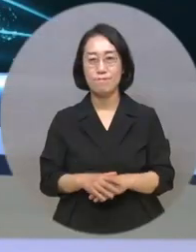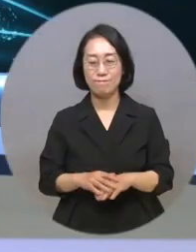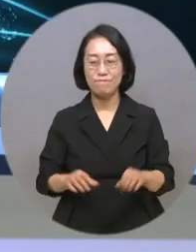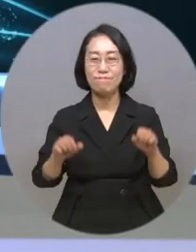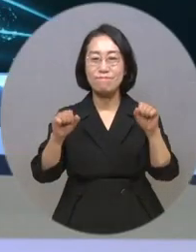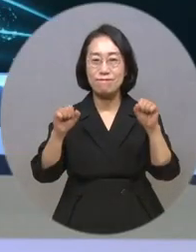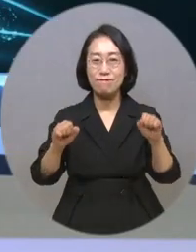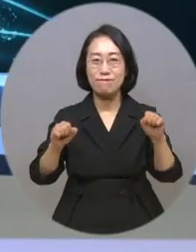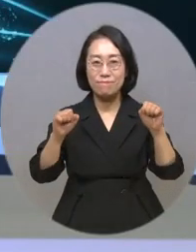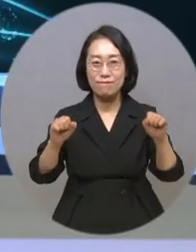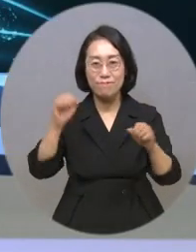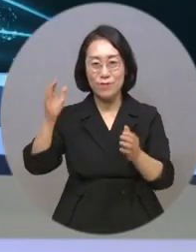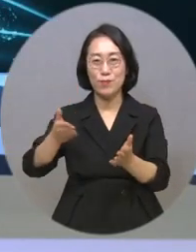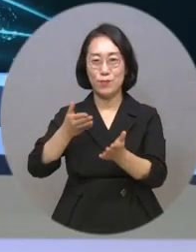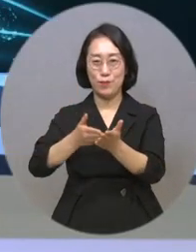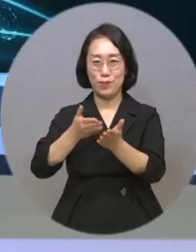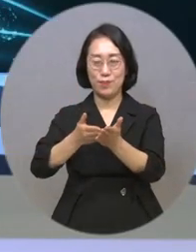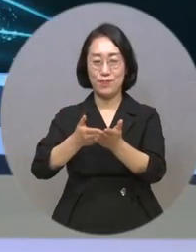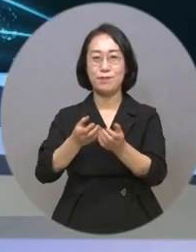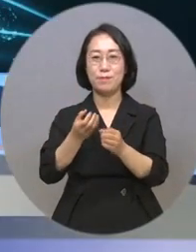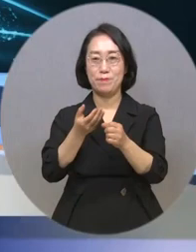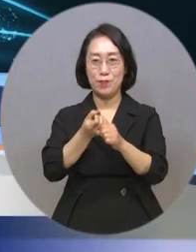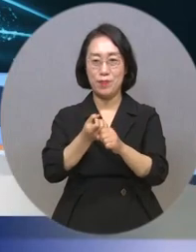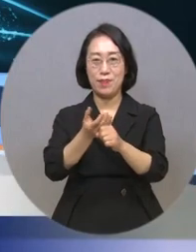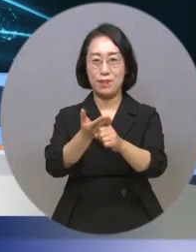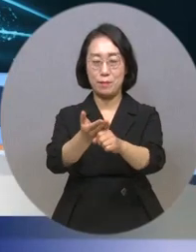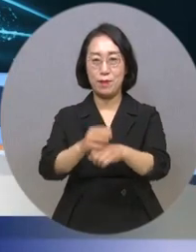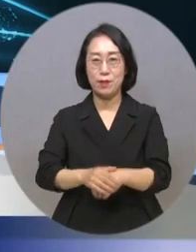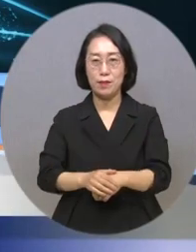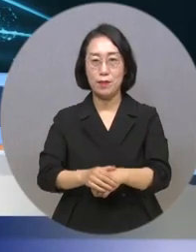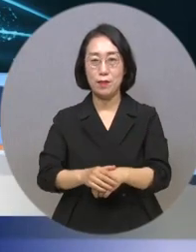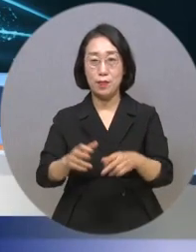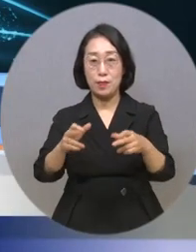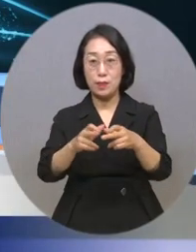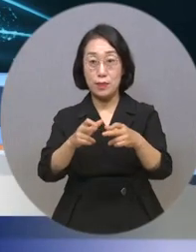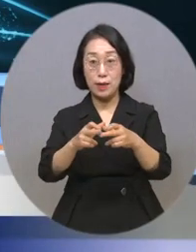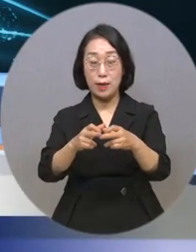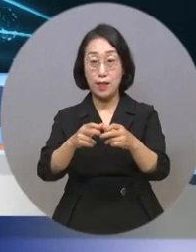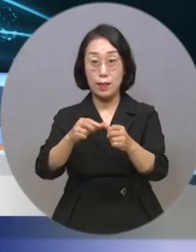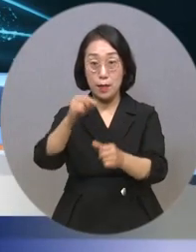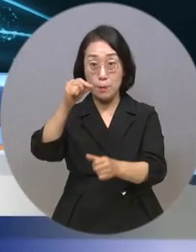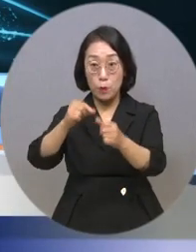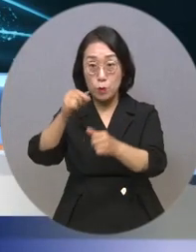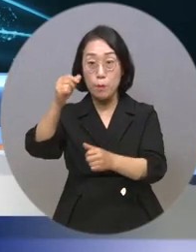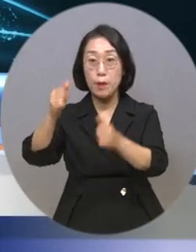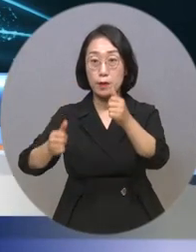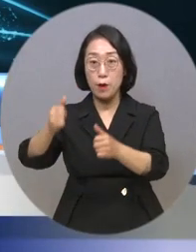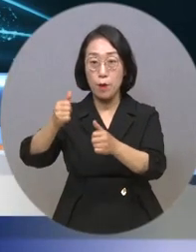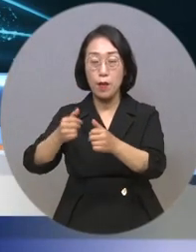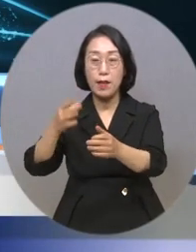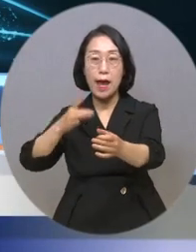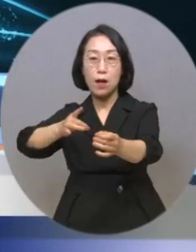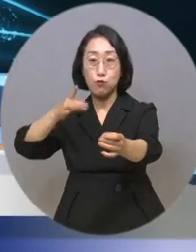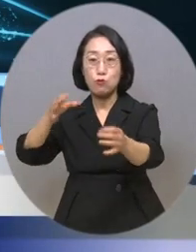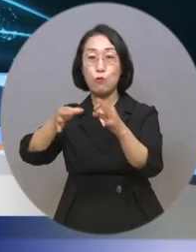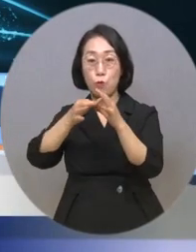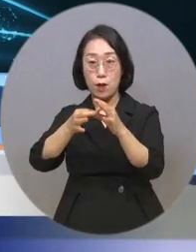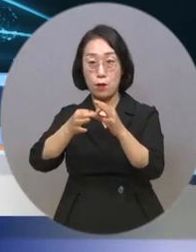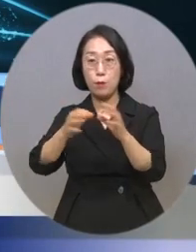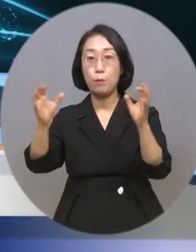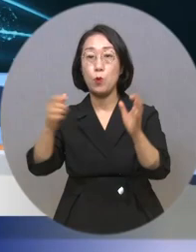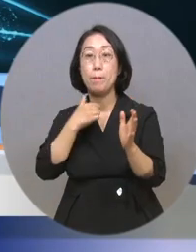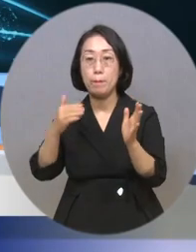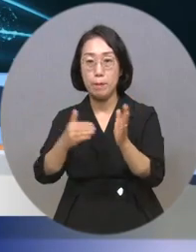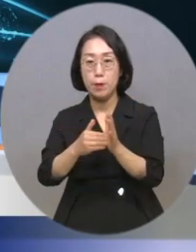시청자 여러분 안녕하십니까? 복지TV 뉴스입니다. 장애인 양궁 국가대표 선발전이 열렸습니다. 얼마 전 2022